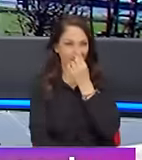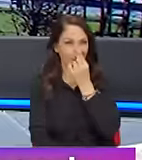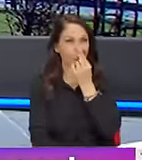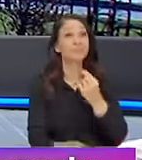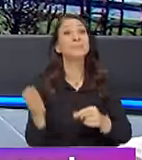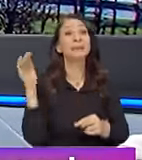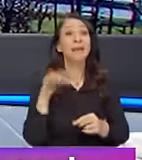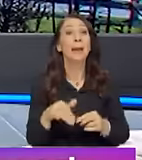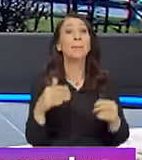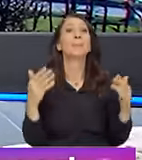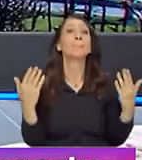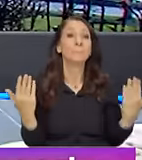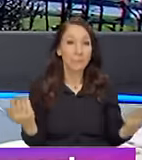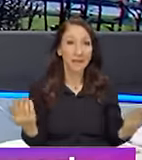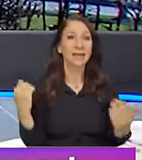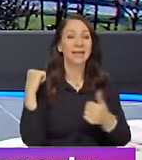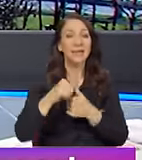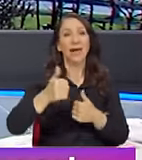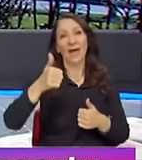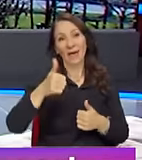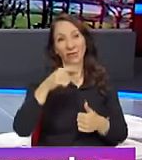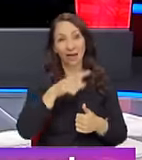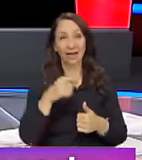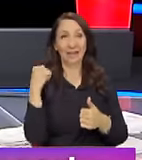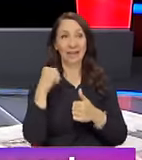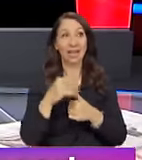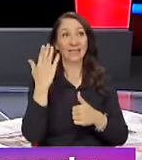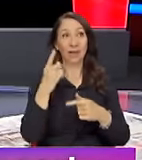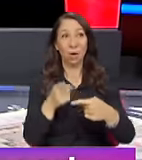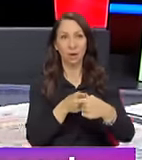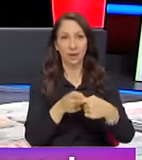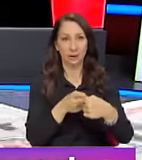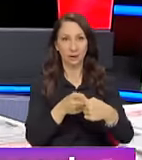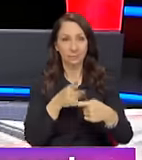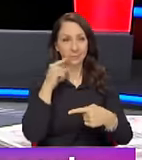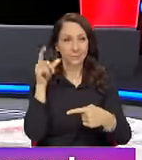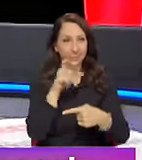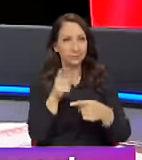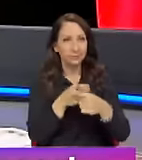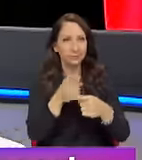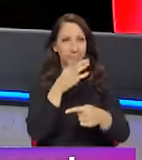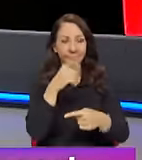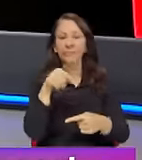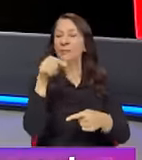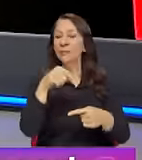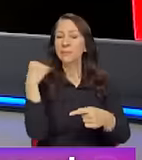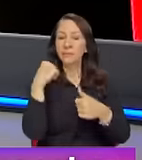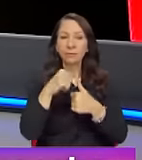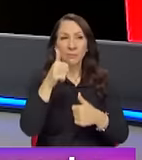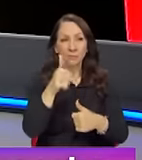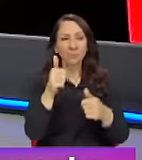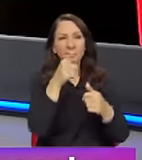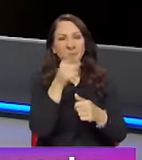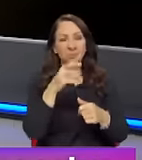Gelelim peki yeniden Refah Partisi yine eski ortaklar. Mayıs ayında ortaklardı. Şimdi yeniden Refah Partisi